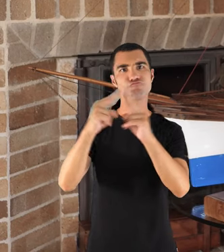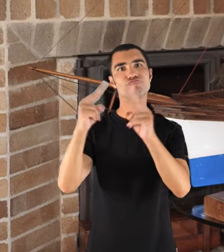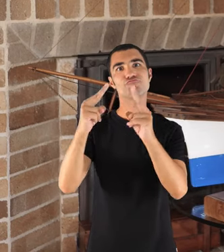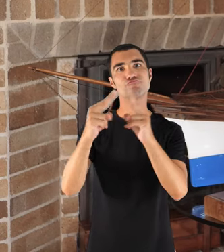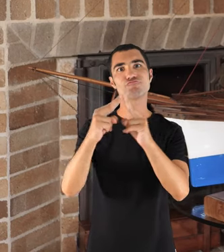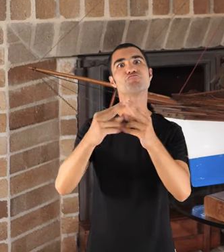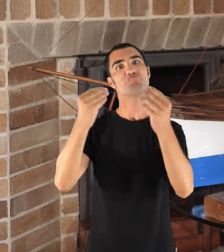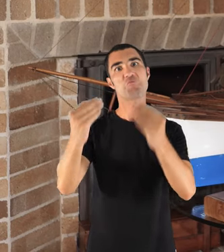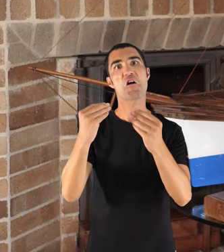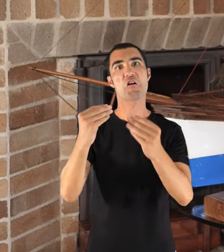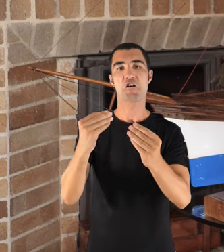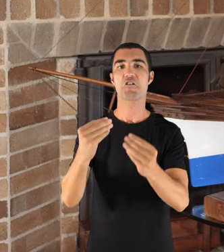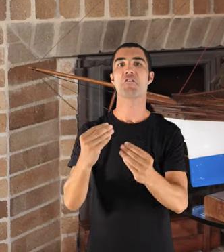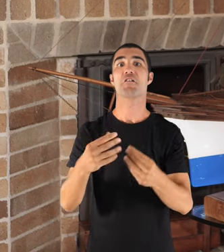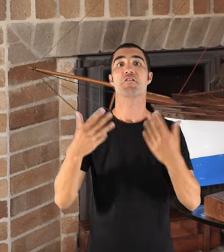i